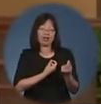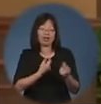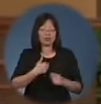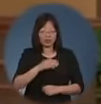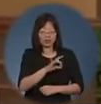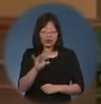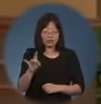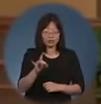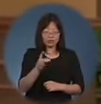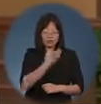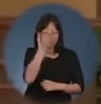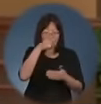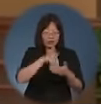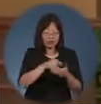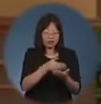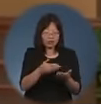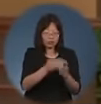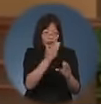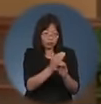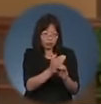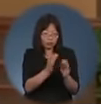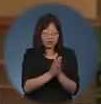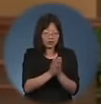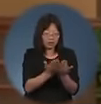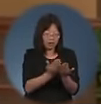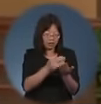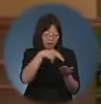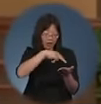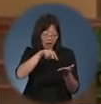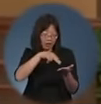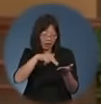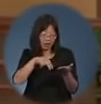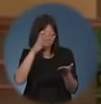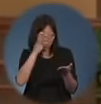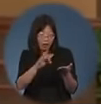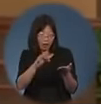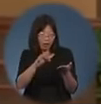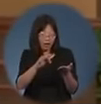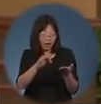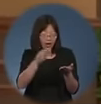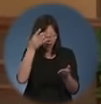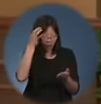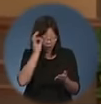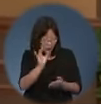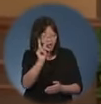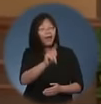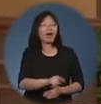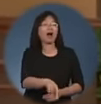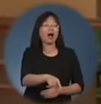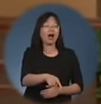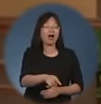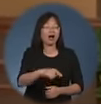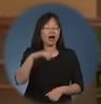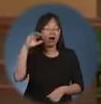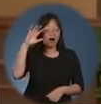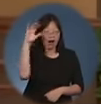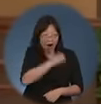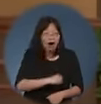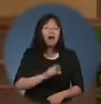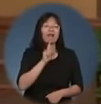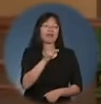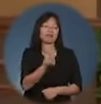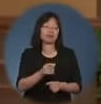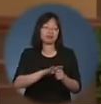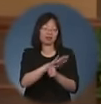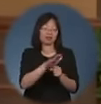꿈속에서나 그려보는 그런 어떤 거를이 책을 또 펼쳐보면서 무릎을 탁탁 치며 맞아 이런 사랑 또 이렇게